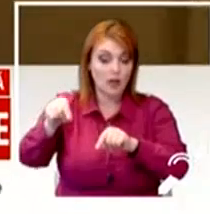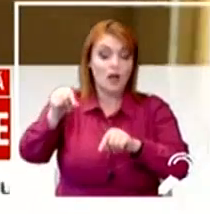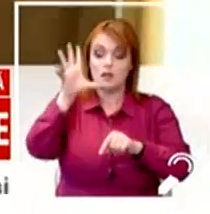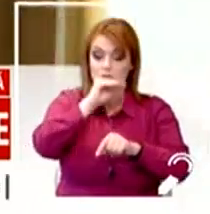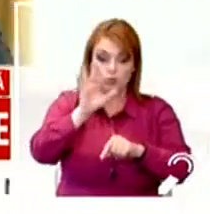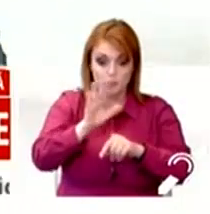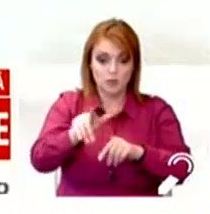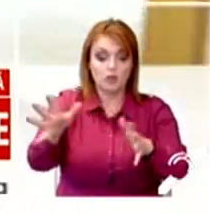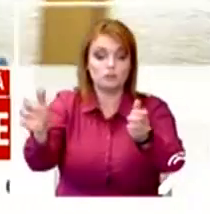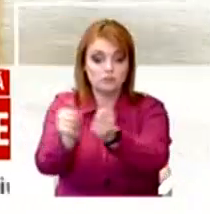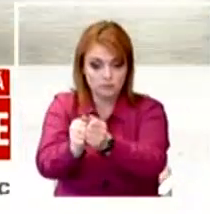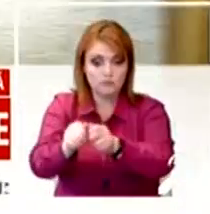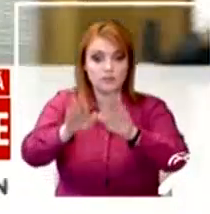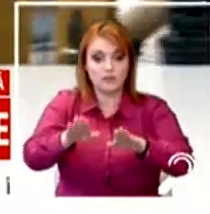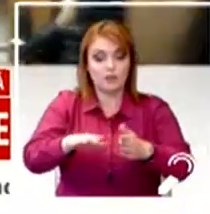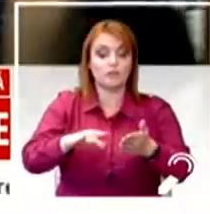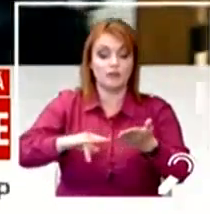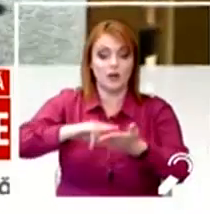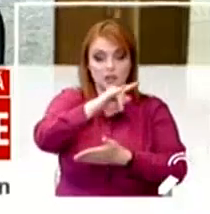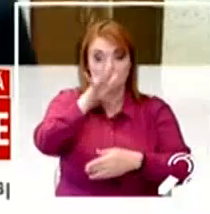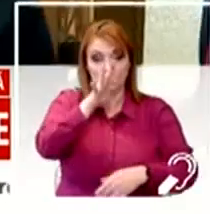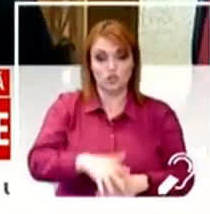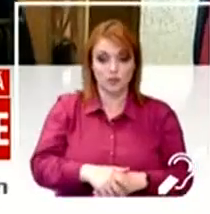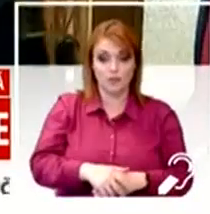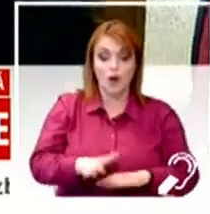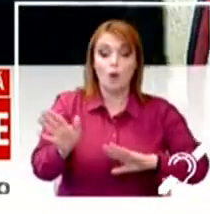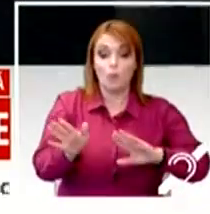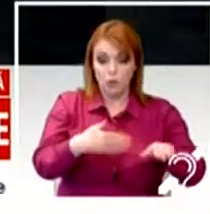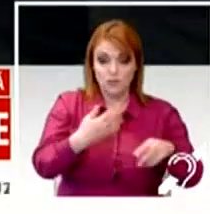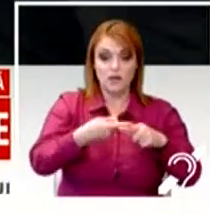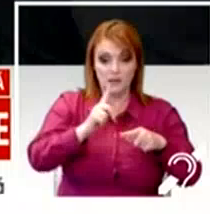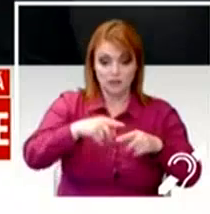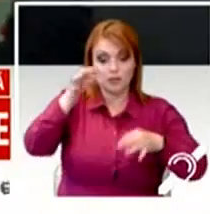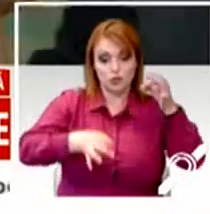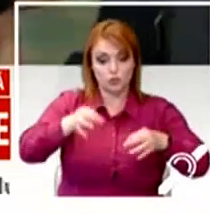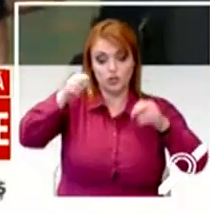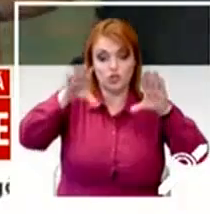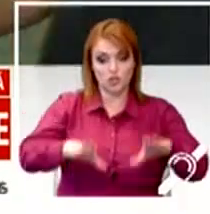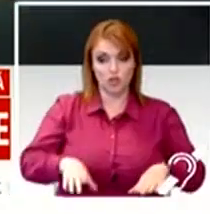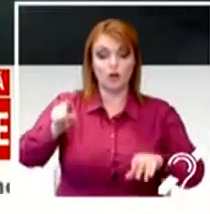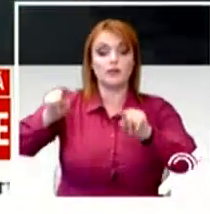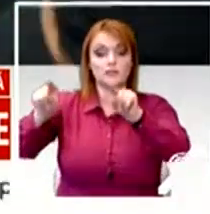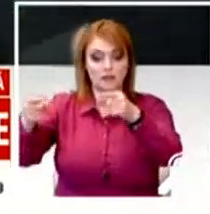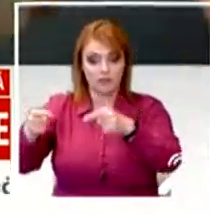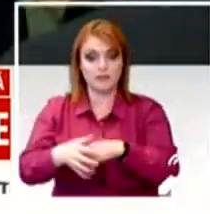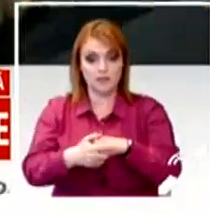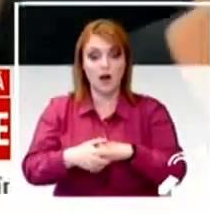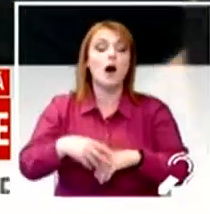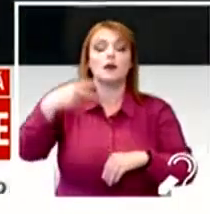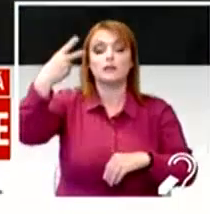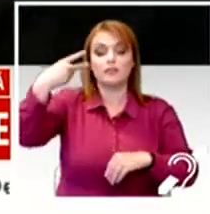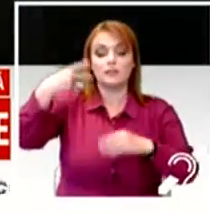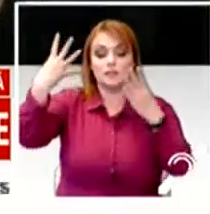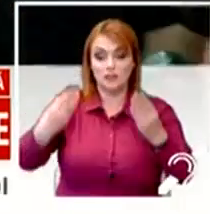magistrații judecătoriei au decis să o plaseze în arest la domiciliu pentru 20 de zile. Potrivit acuzatorilor,